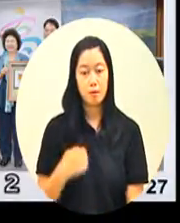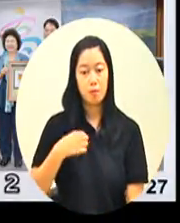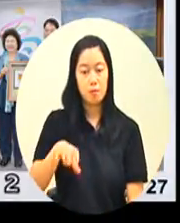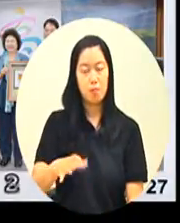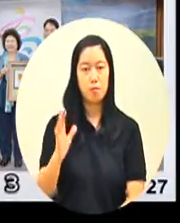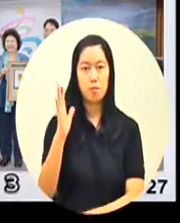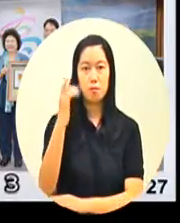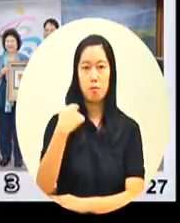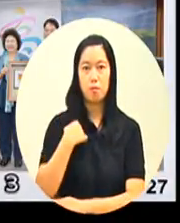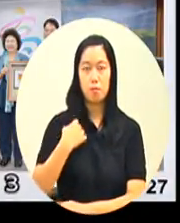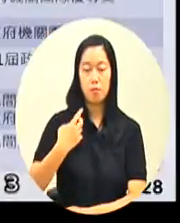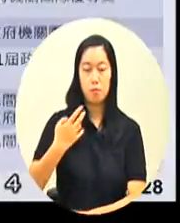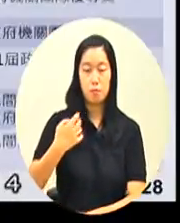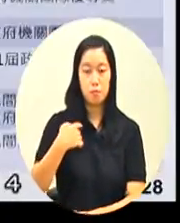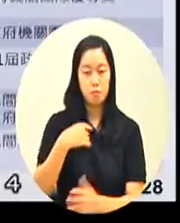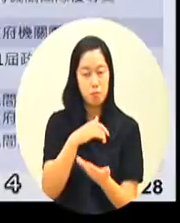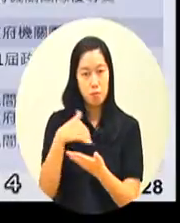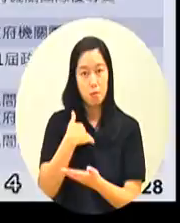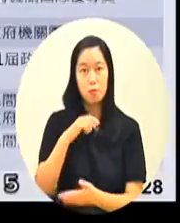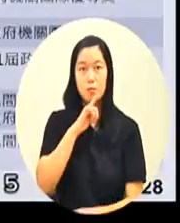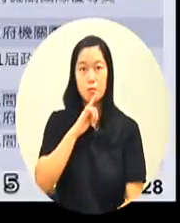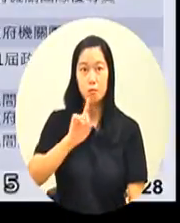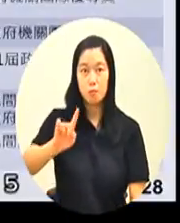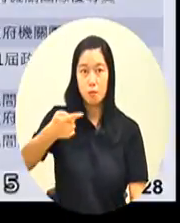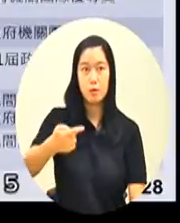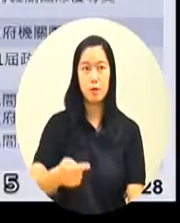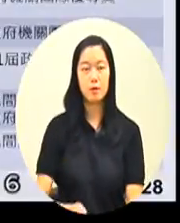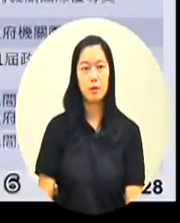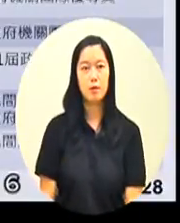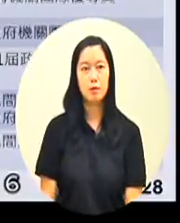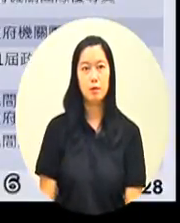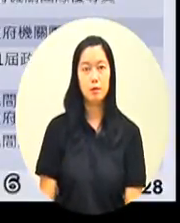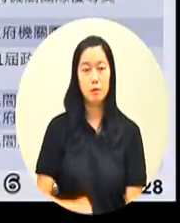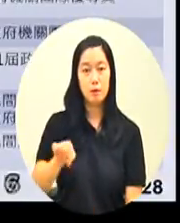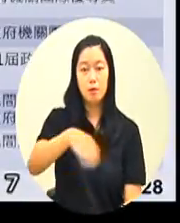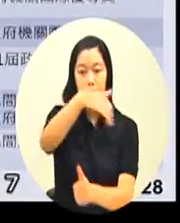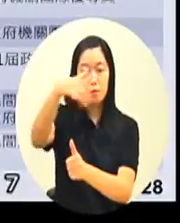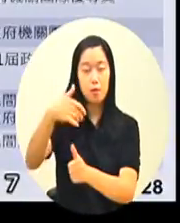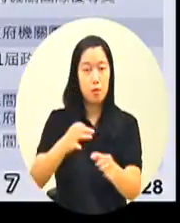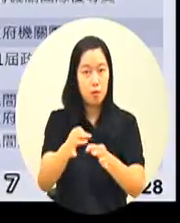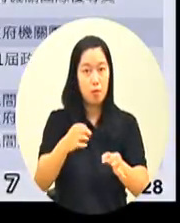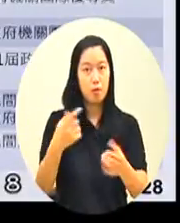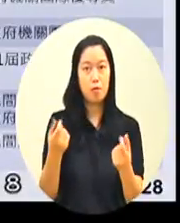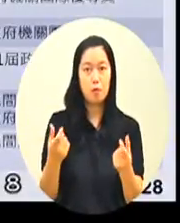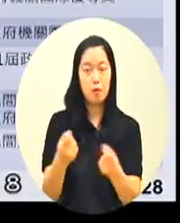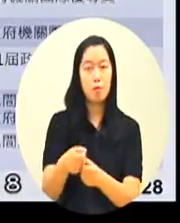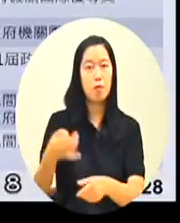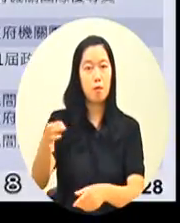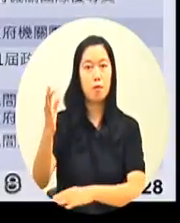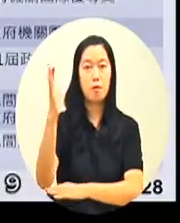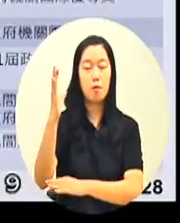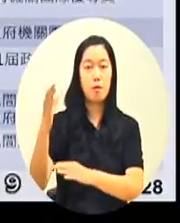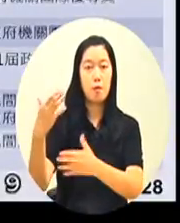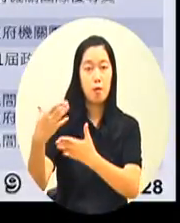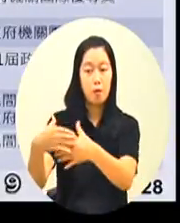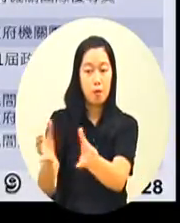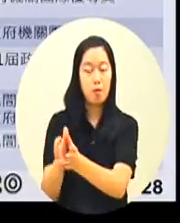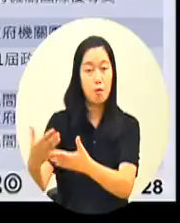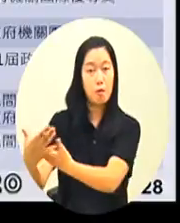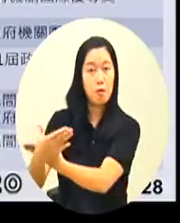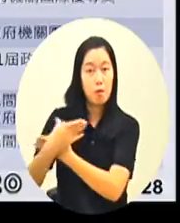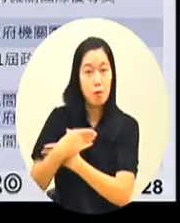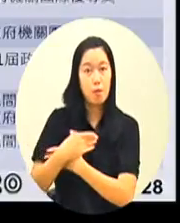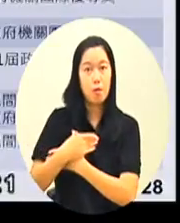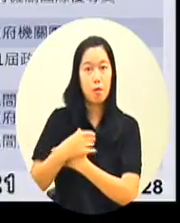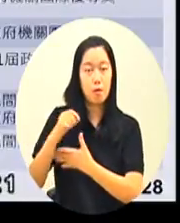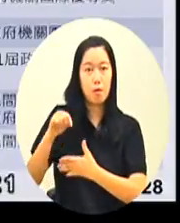第一名。另外我们也这个招商呢也获得财政部颁发，这几年有金